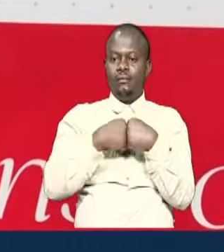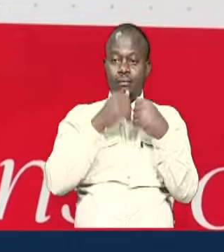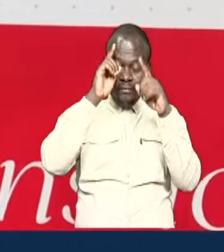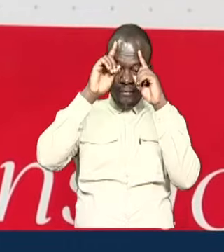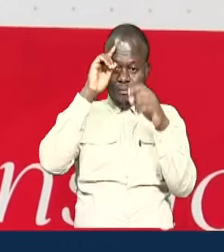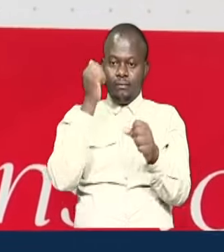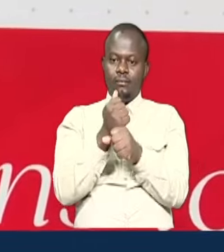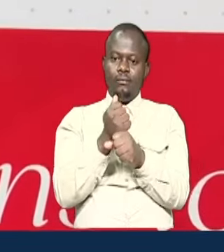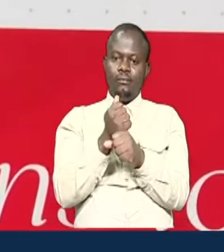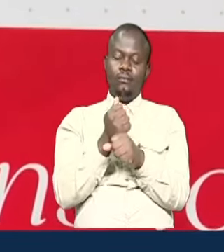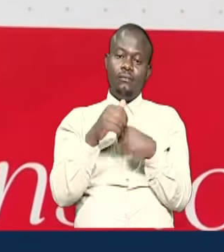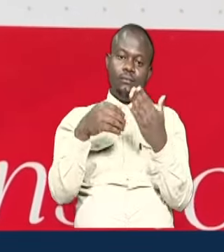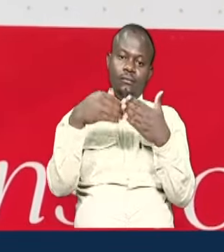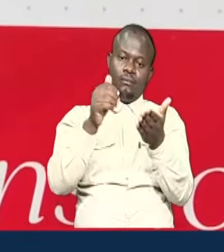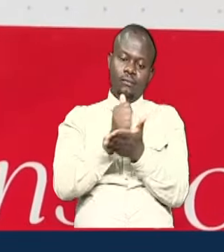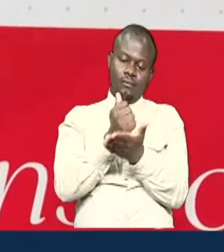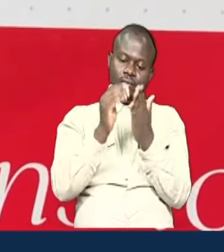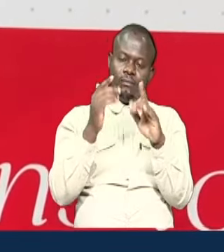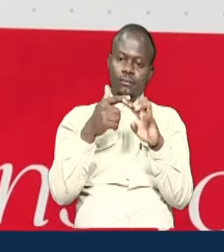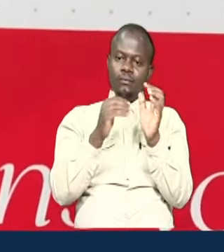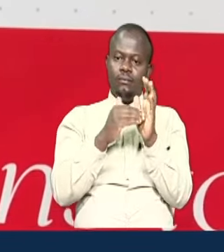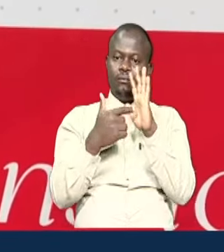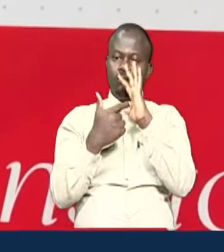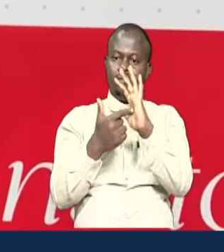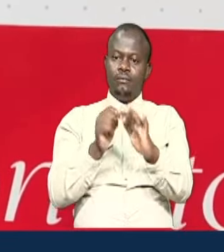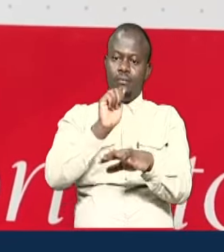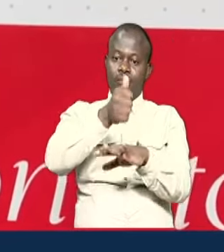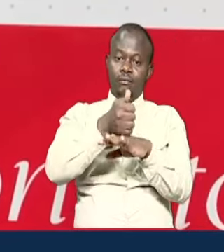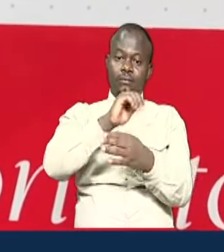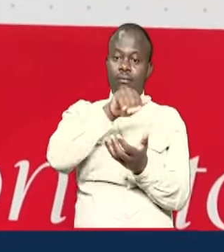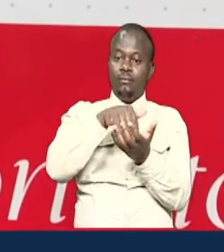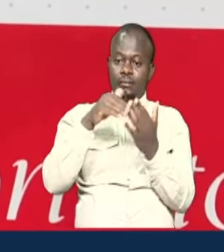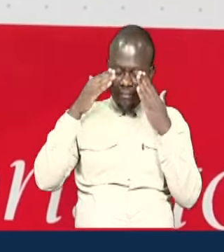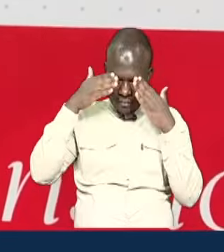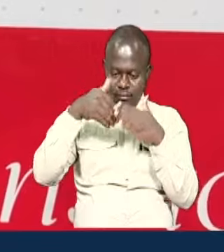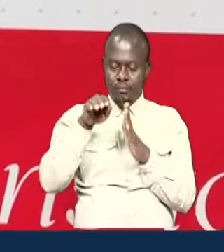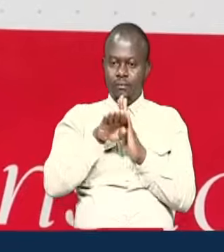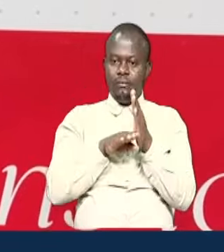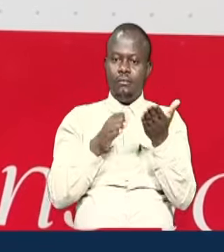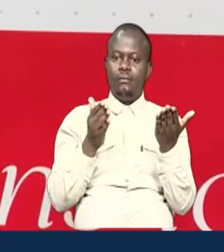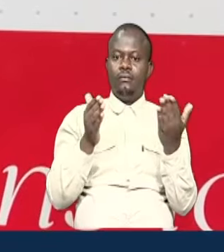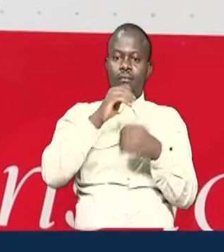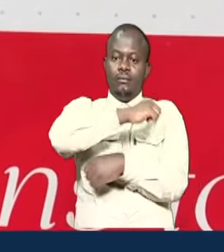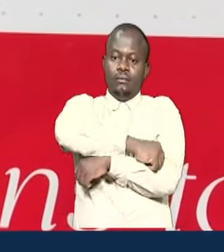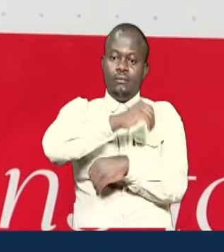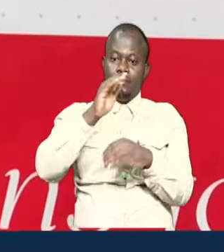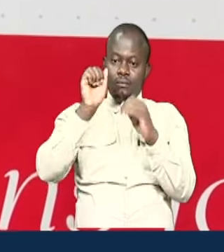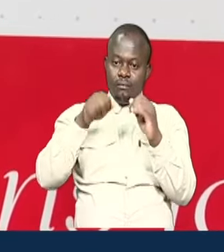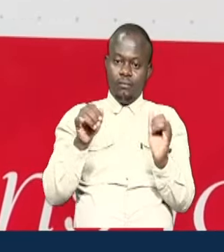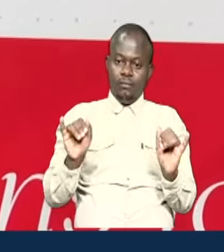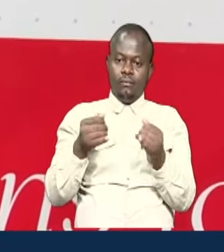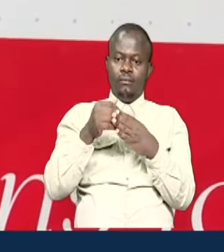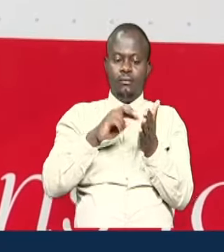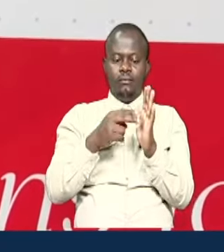imirimo tukabaha ibyangombwa n'ikimenyimenyi turimo gushyiraho ikigo cyahariye gahunda aho abanyeshuri bashobora kugerageza